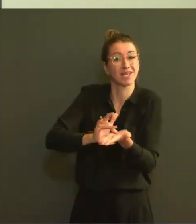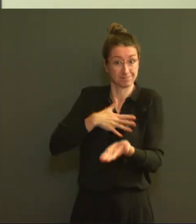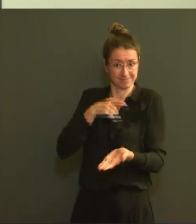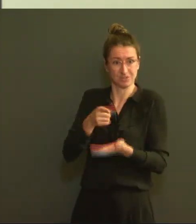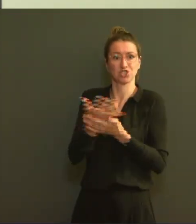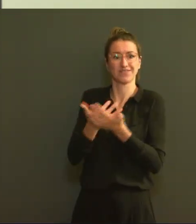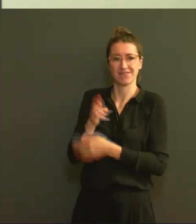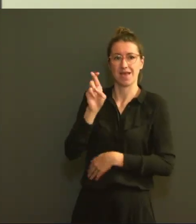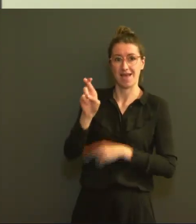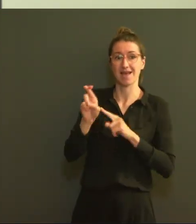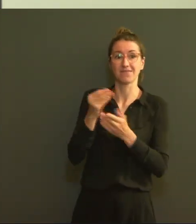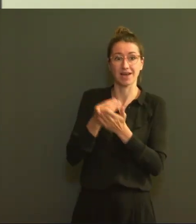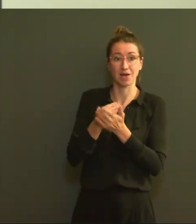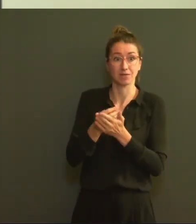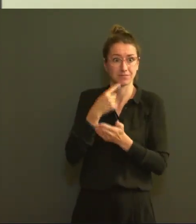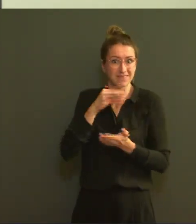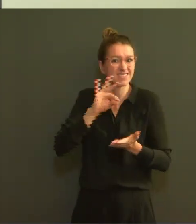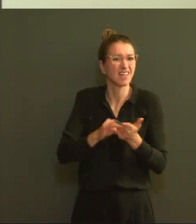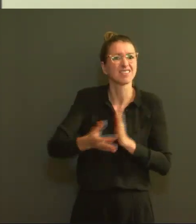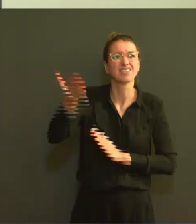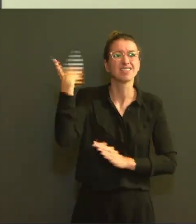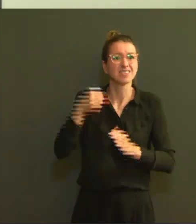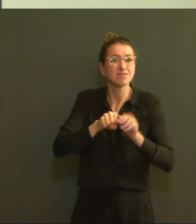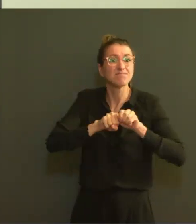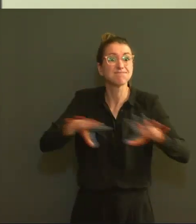pris encore aucune mesure de protection et qui n'est